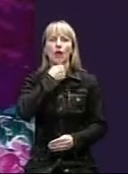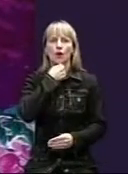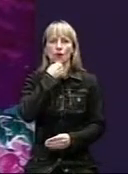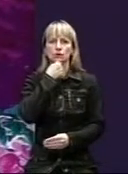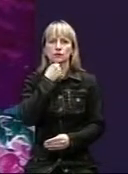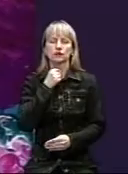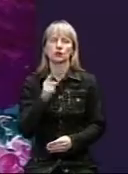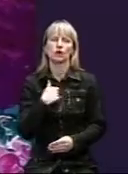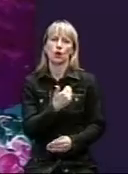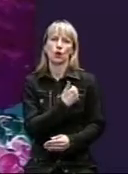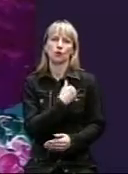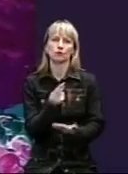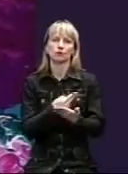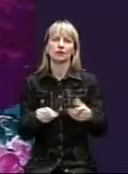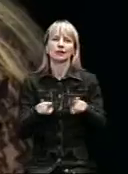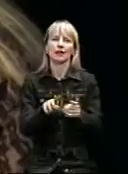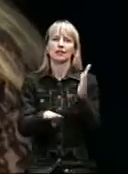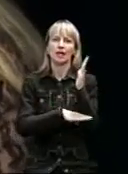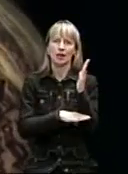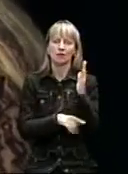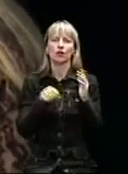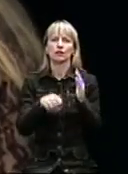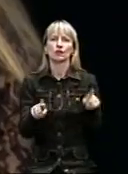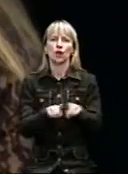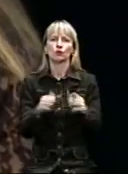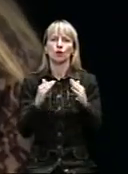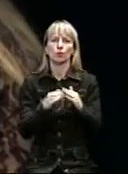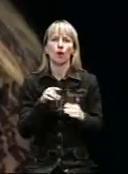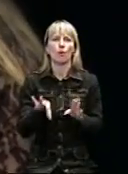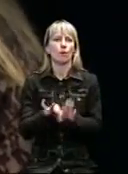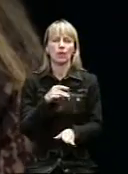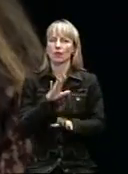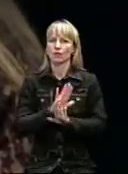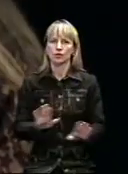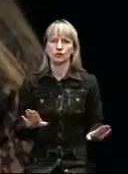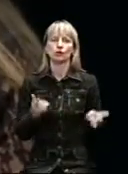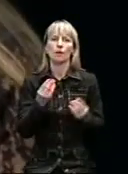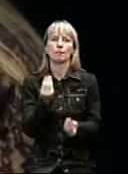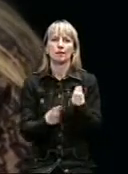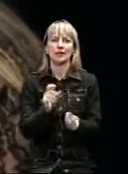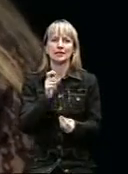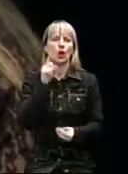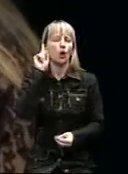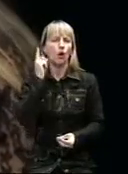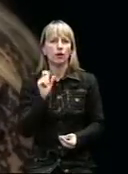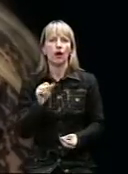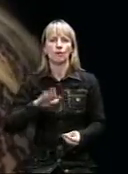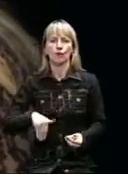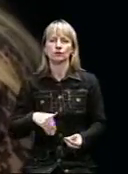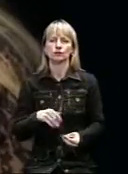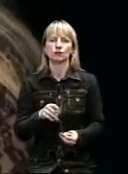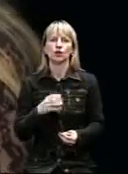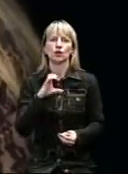я хотів написати саме таке дерево, саме таку домівку, а воно не вийшло. Пограйтеся з кольором, а потім вам сюжет